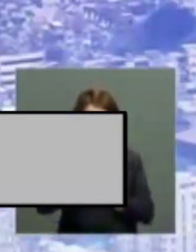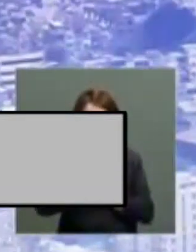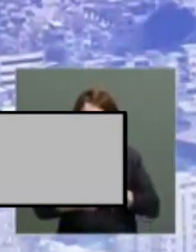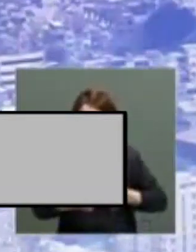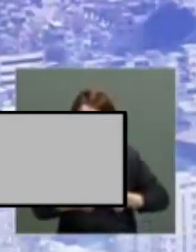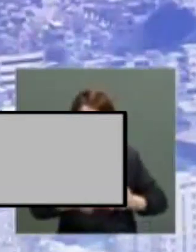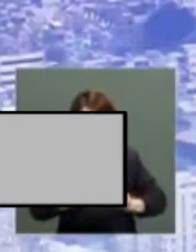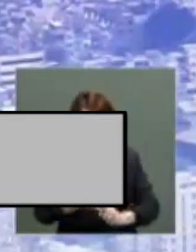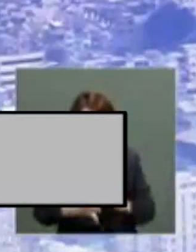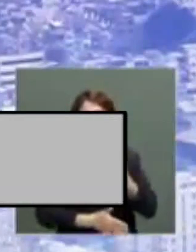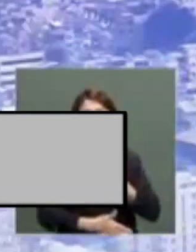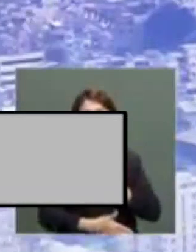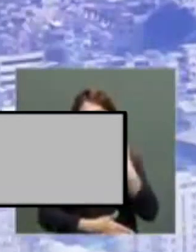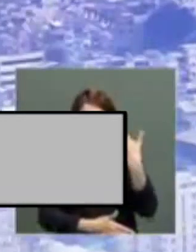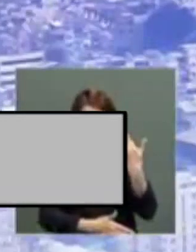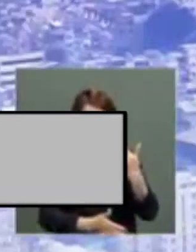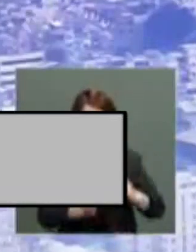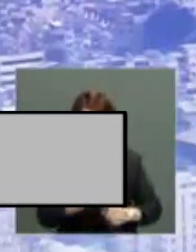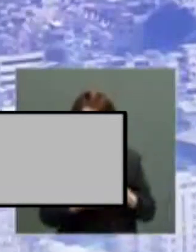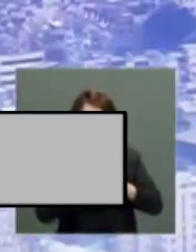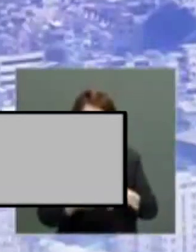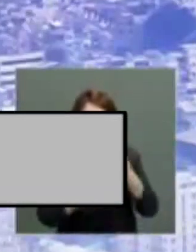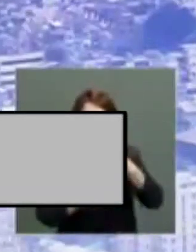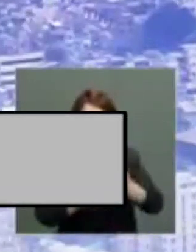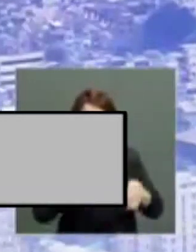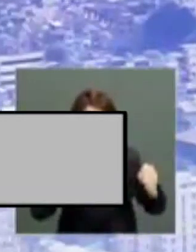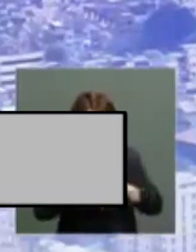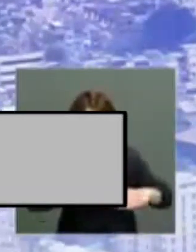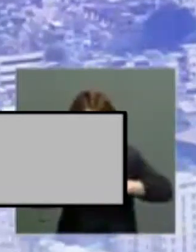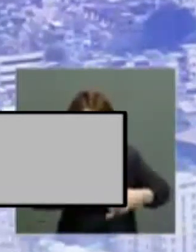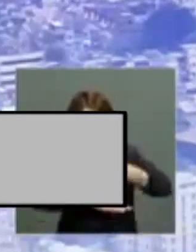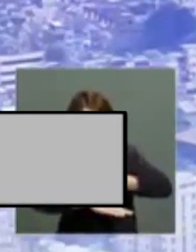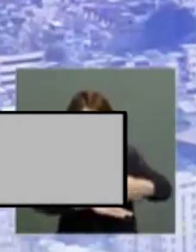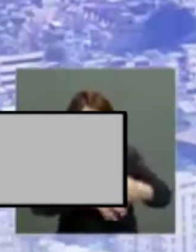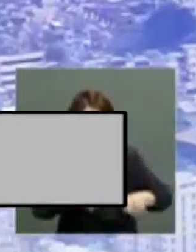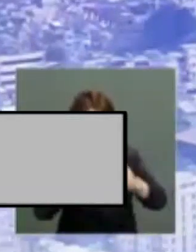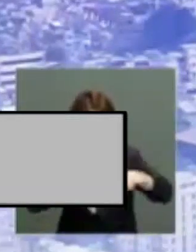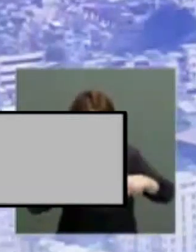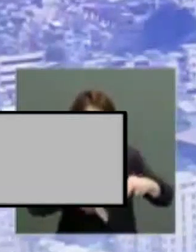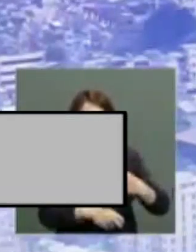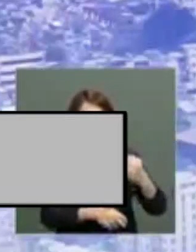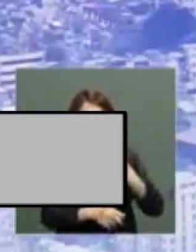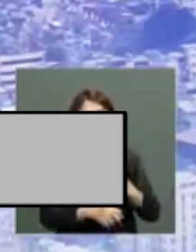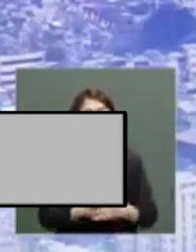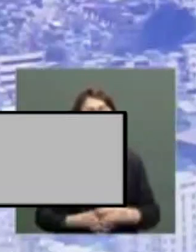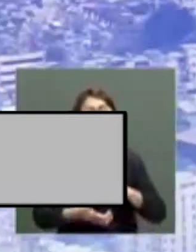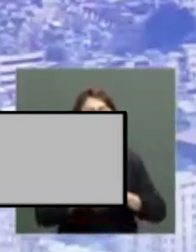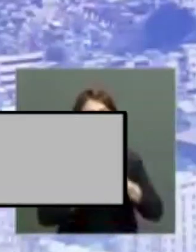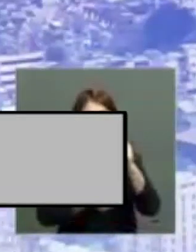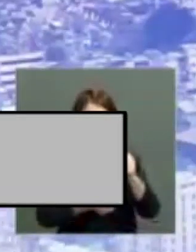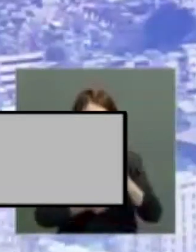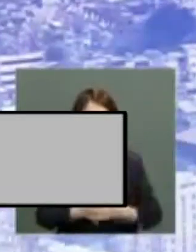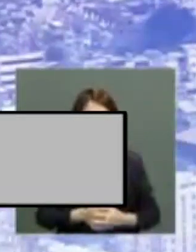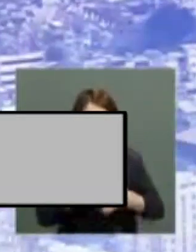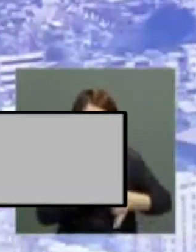แต่ตัวบุคคลนะครับจังหวัดรอบชายแดนแล้วก็ทุกคนร่วมมือกันกับมาตรการฉุกเฉินที่ว่